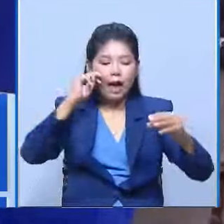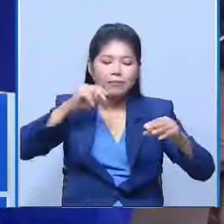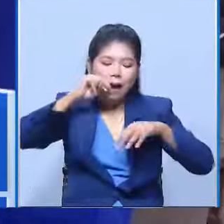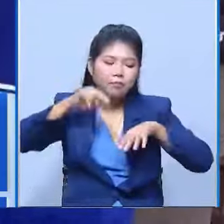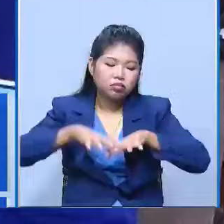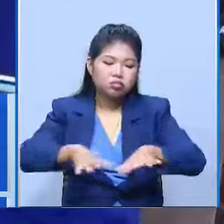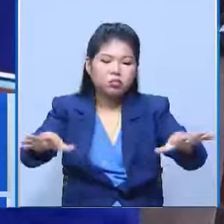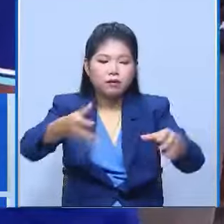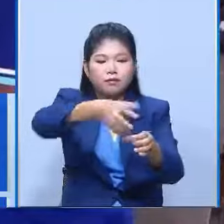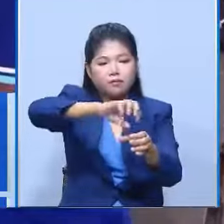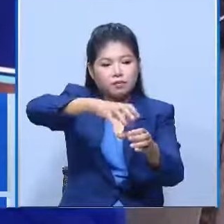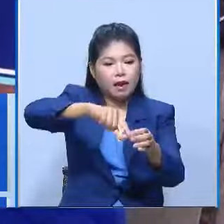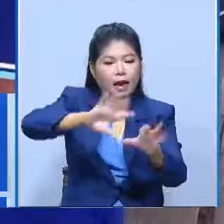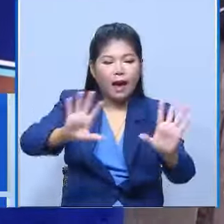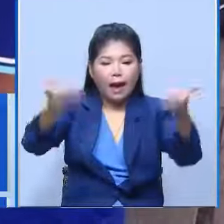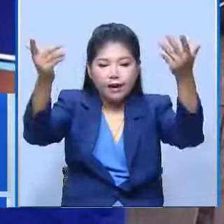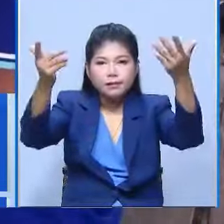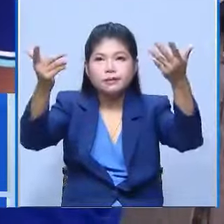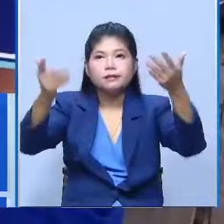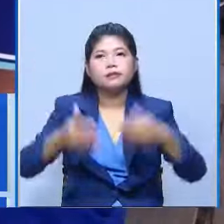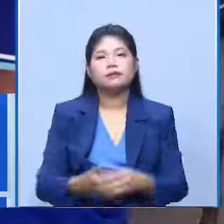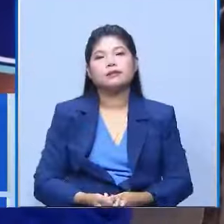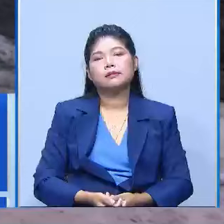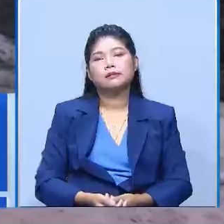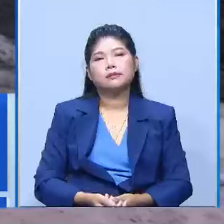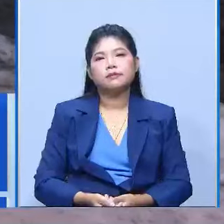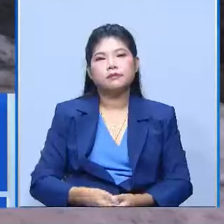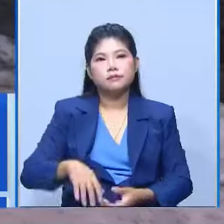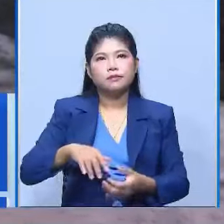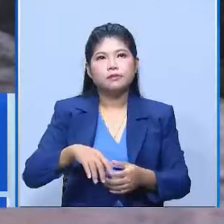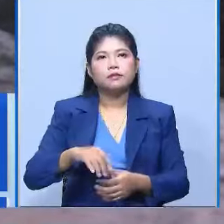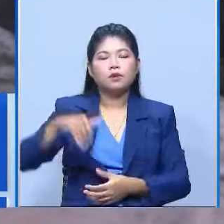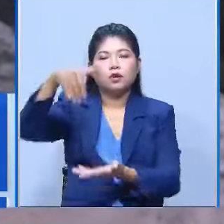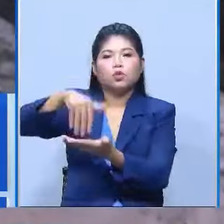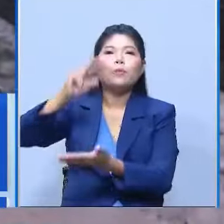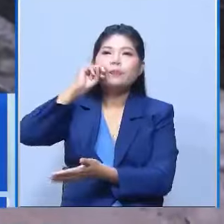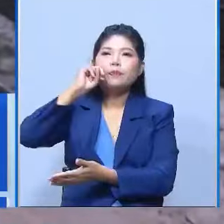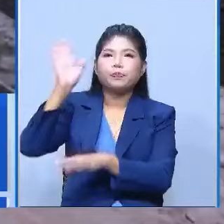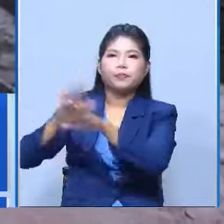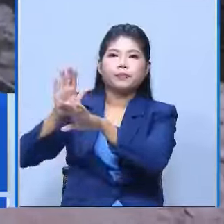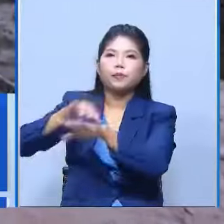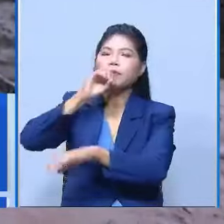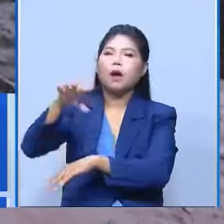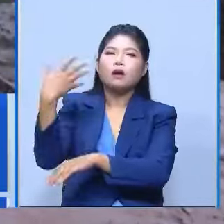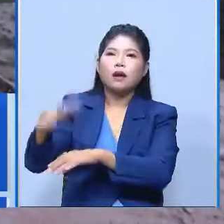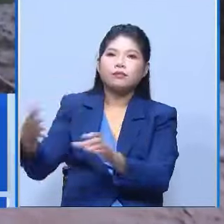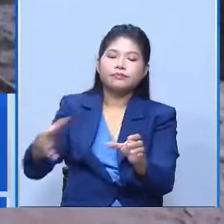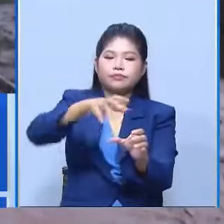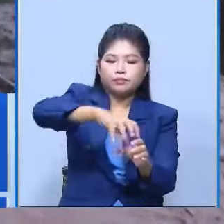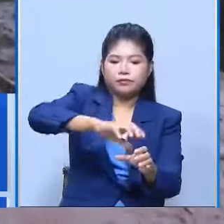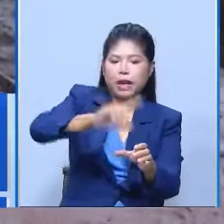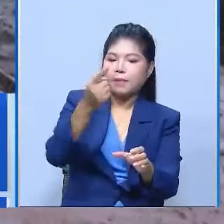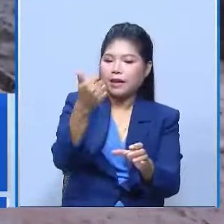ตอร์ ไม่อยู่ หายไปแล้วนะคะพอแจ้งการประปาไปการประปาบอกว่ามาติดใหม่ให้ได้แ